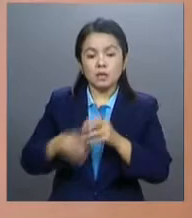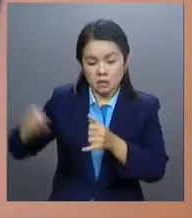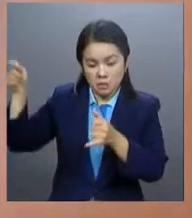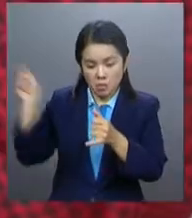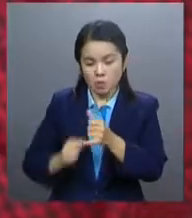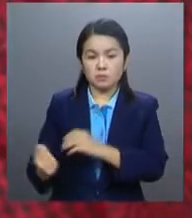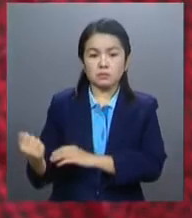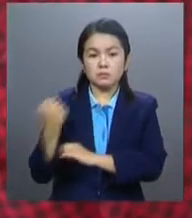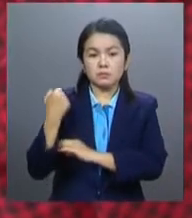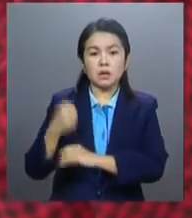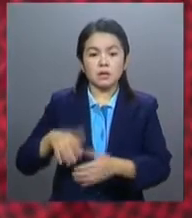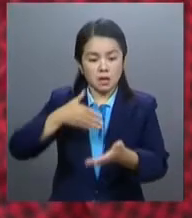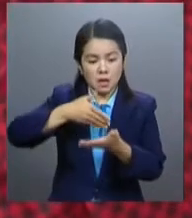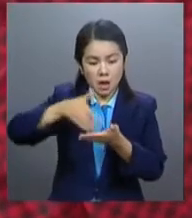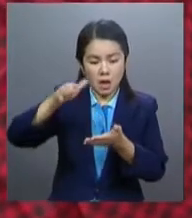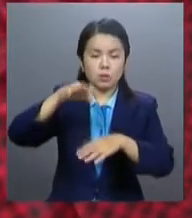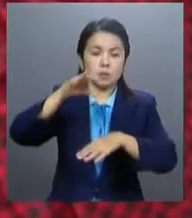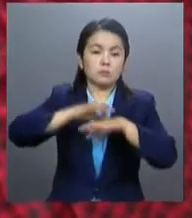ร้ายแรงถึงขั้นไล่ออกจากราชการครับ